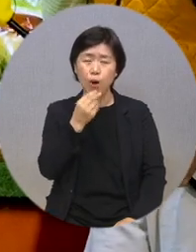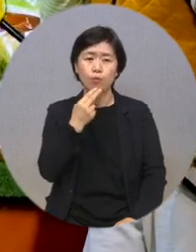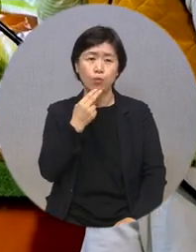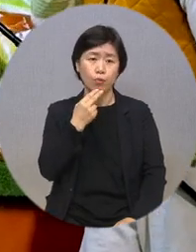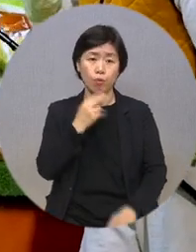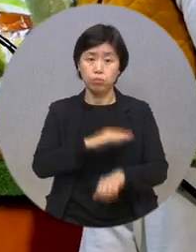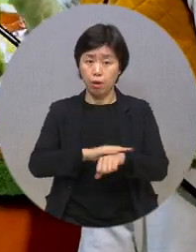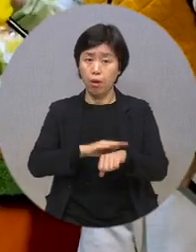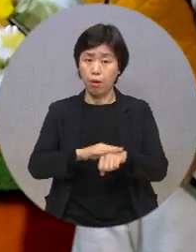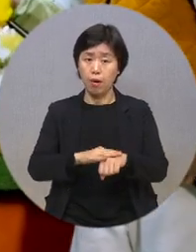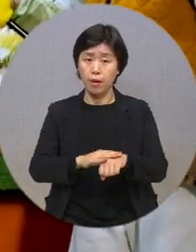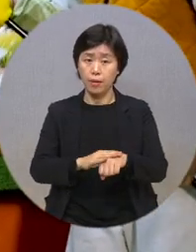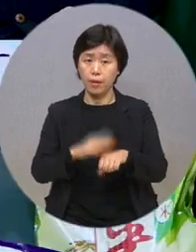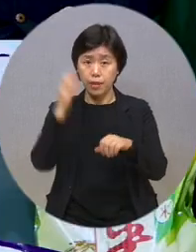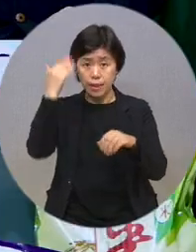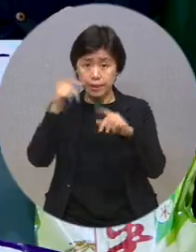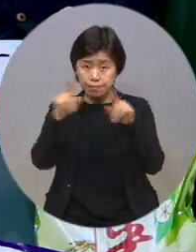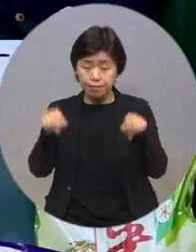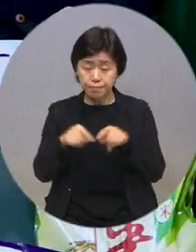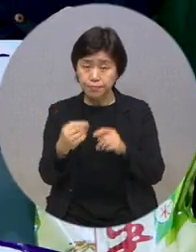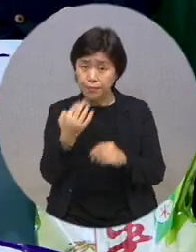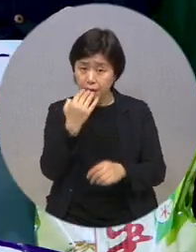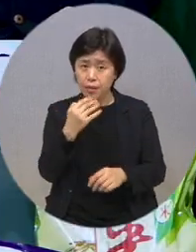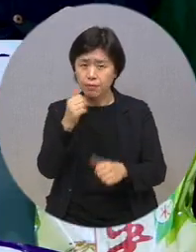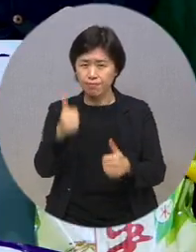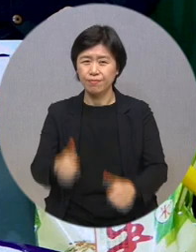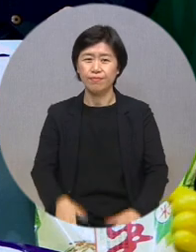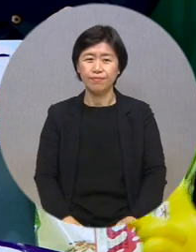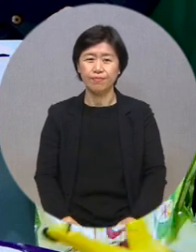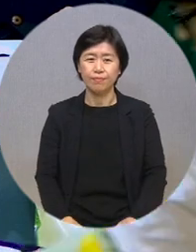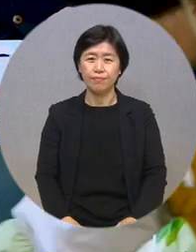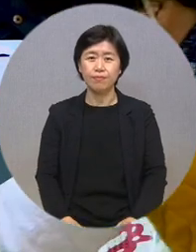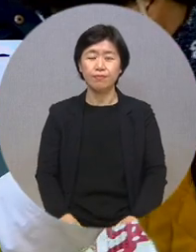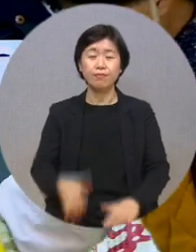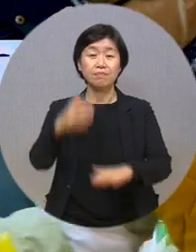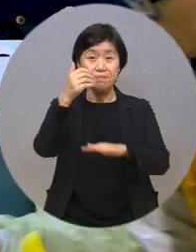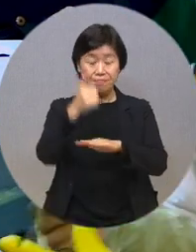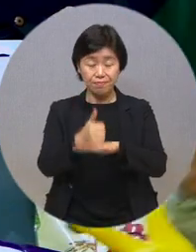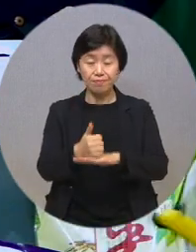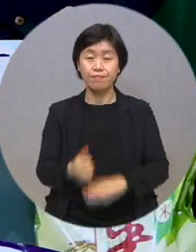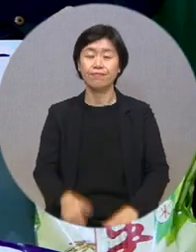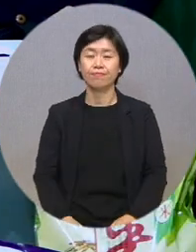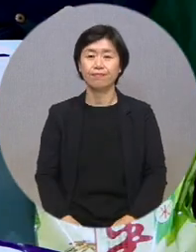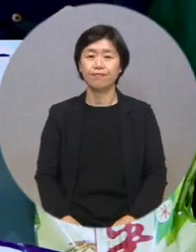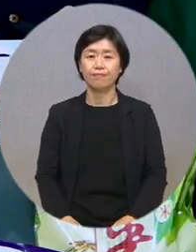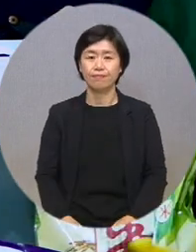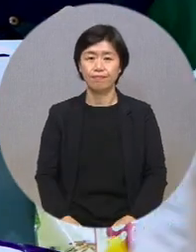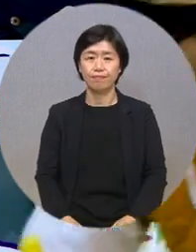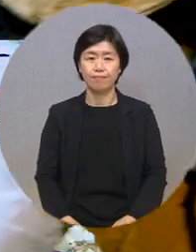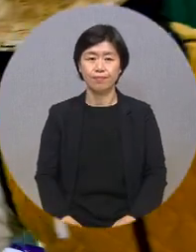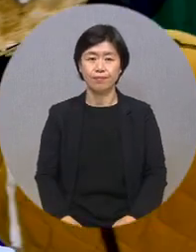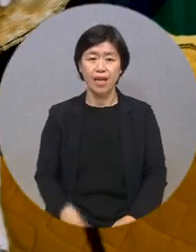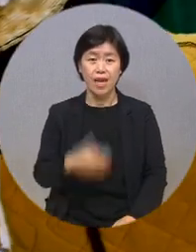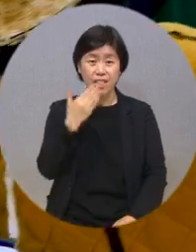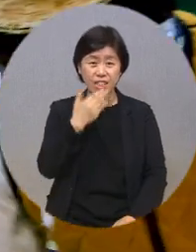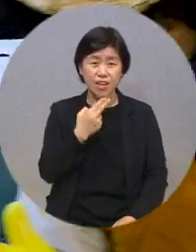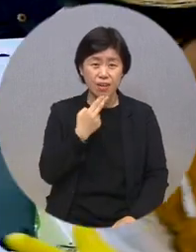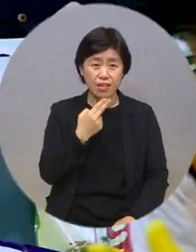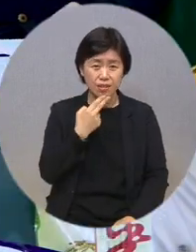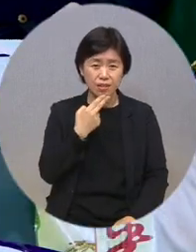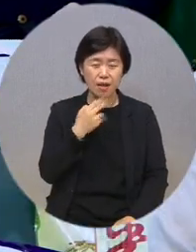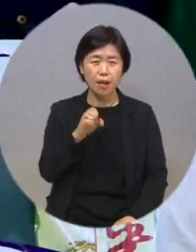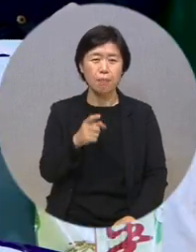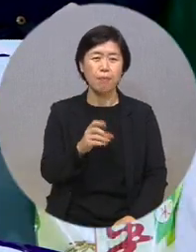정말 김의 향기가 그대로 살아있어요. 아유, 그렇구나. 와, 좋았어요. 자, 그러면 감... 마지막으로 향기. 무설탕 뻥튀기를 들고